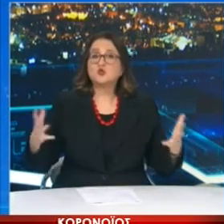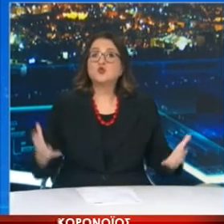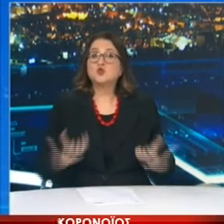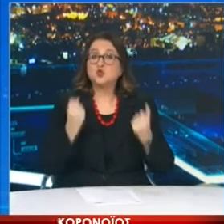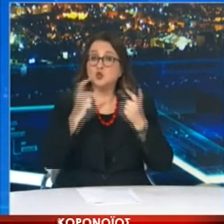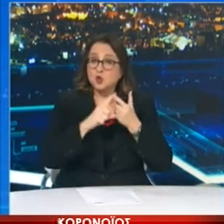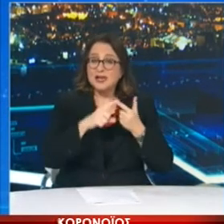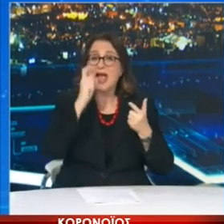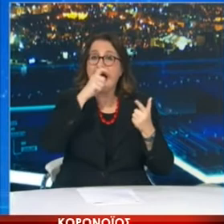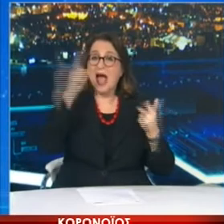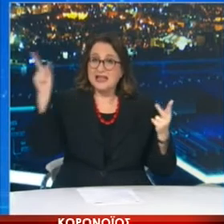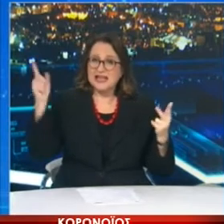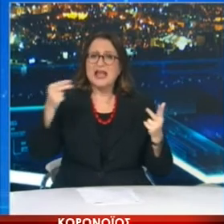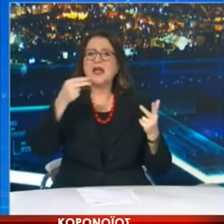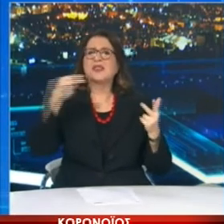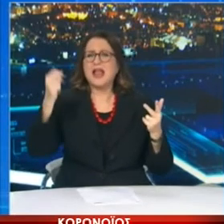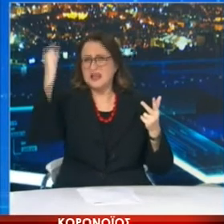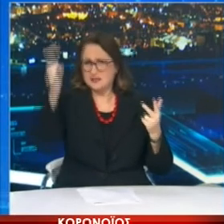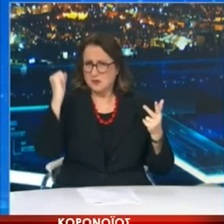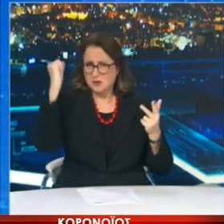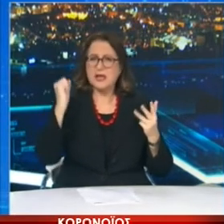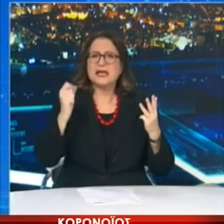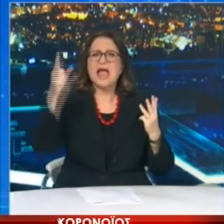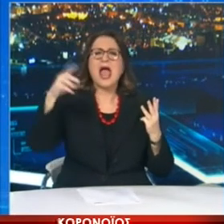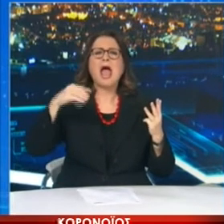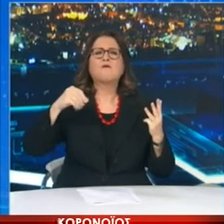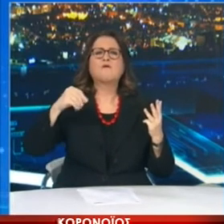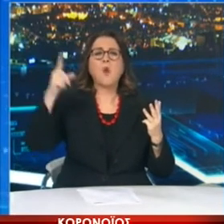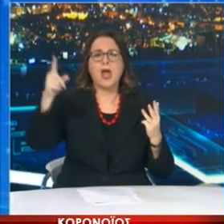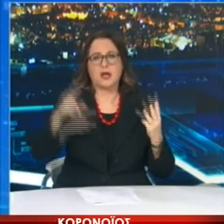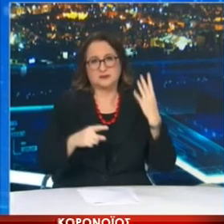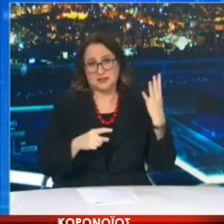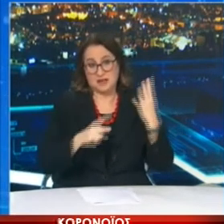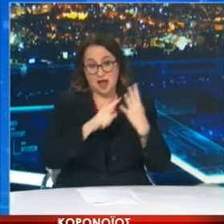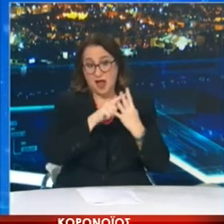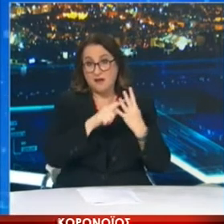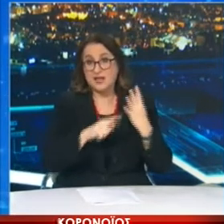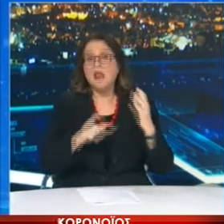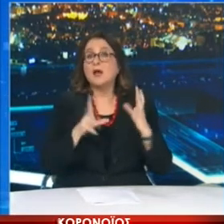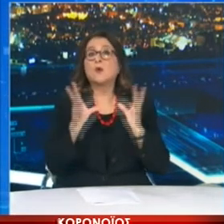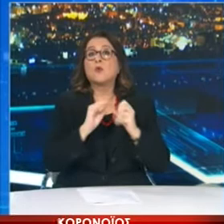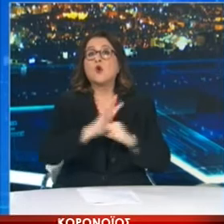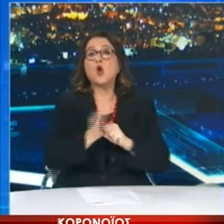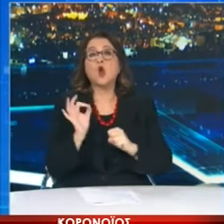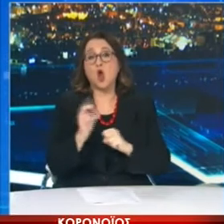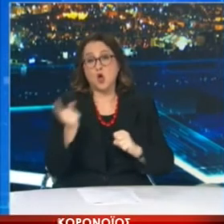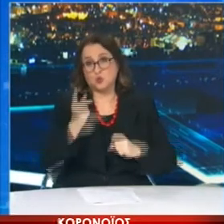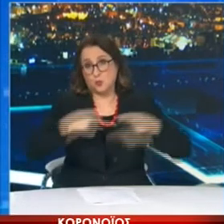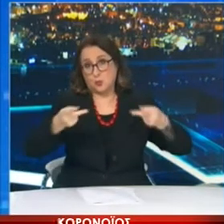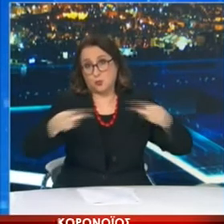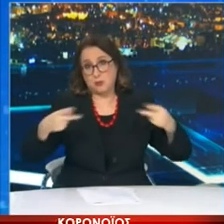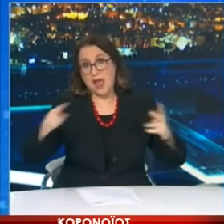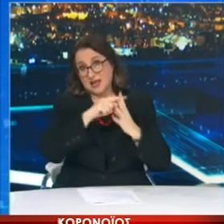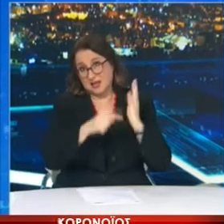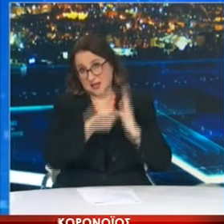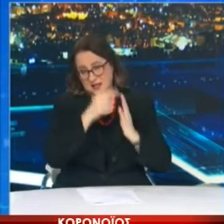Νοσοκομείο, στο Θριάσιο και στο Ασκληπείο της Βούλα. Την επόμενη μέρα, 28, θα γίνει διανομή προς τα νοσοκομεία αναφοράς